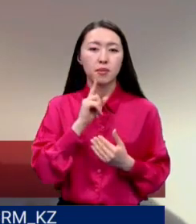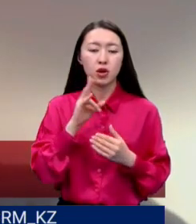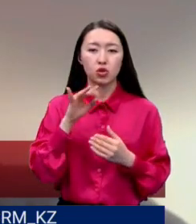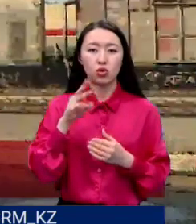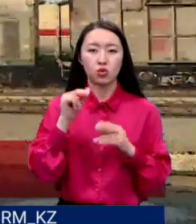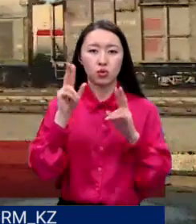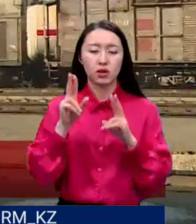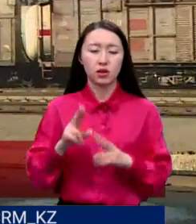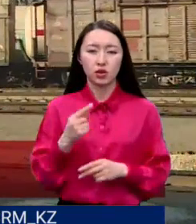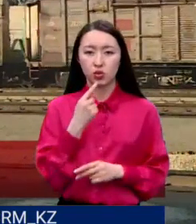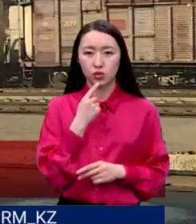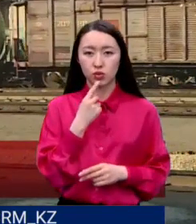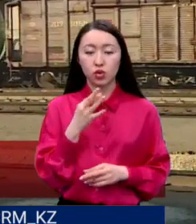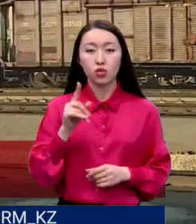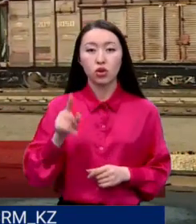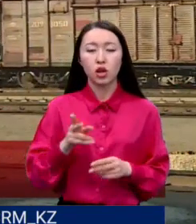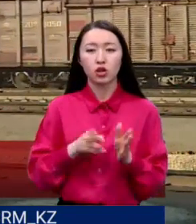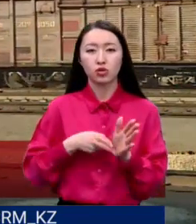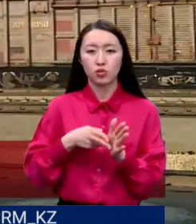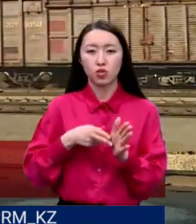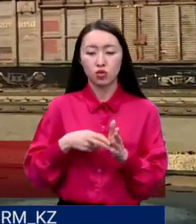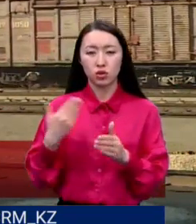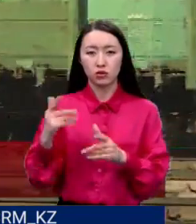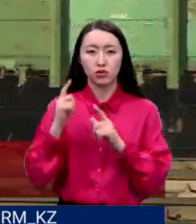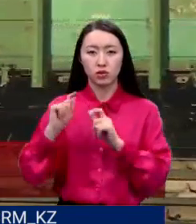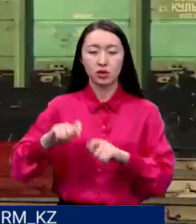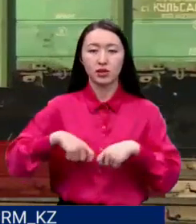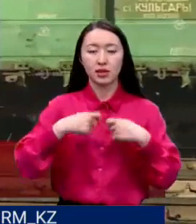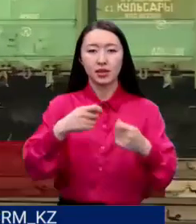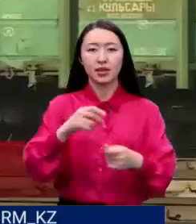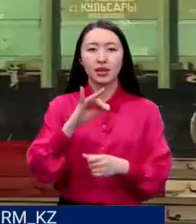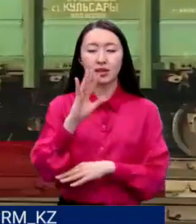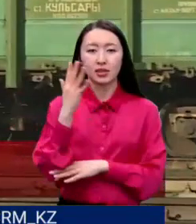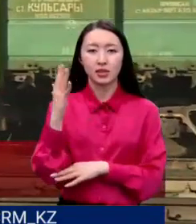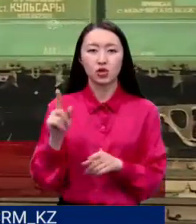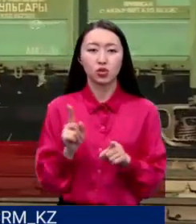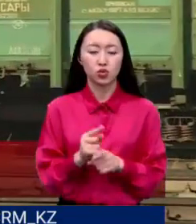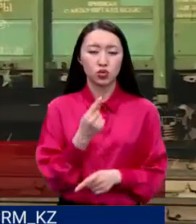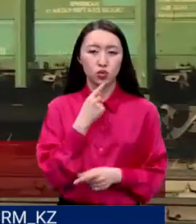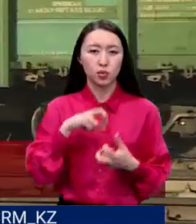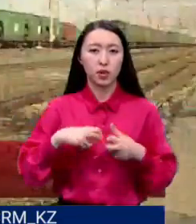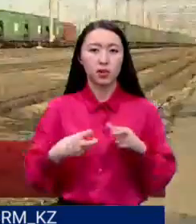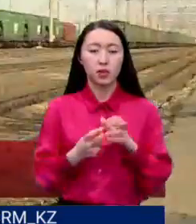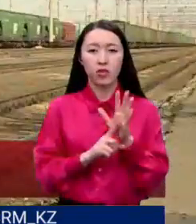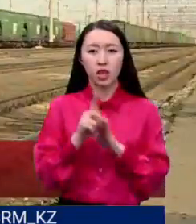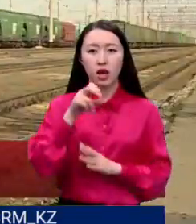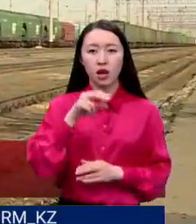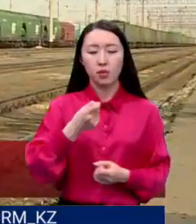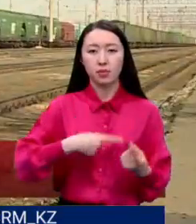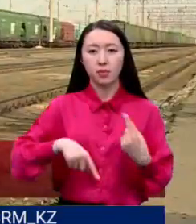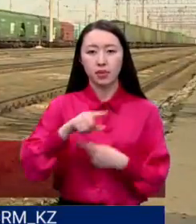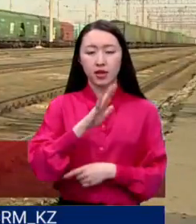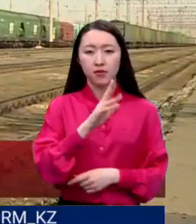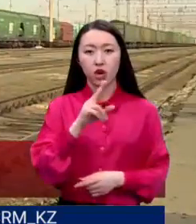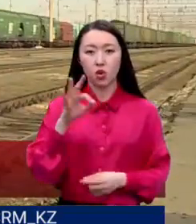актом ломают. Но даже железнодорожным транспортом вывести лес из России проблематично. В начале апреля бизнесмены